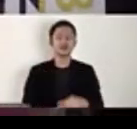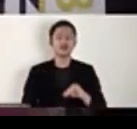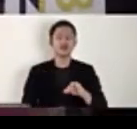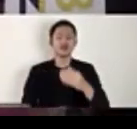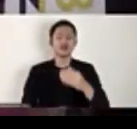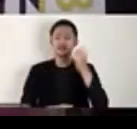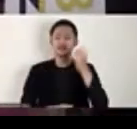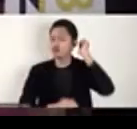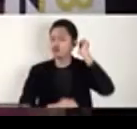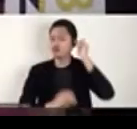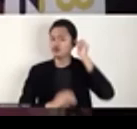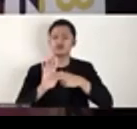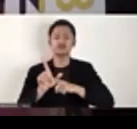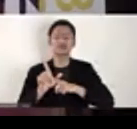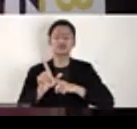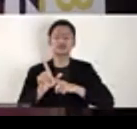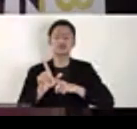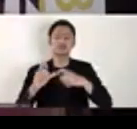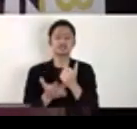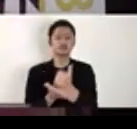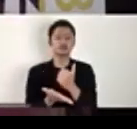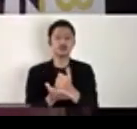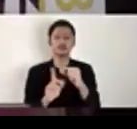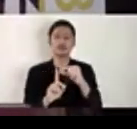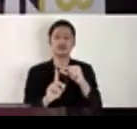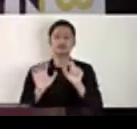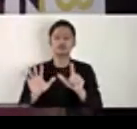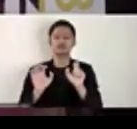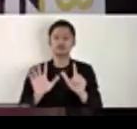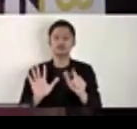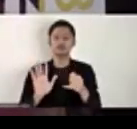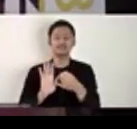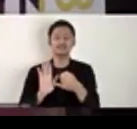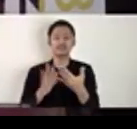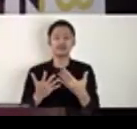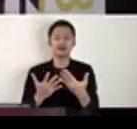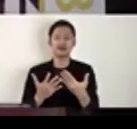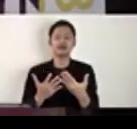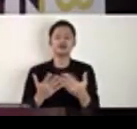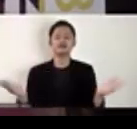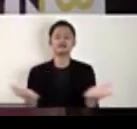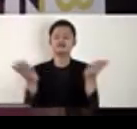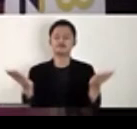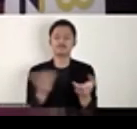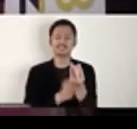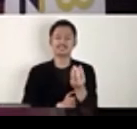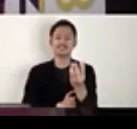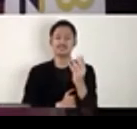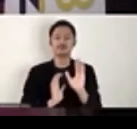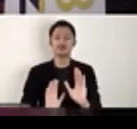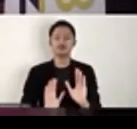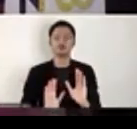Imas ya untuk p77 keasemen dalam cp77 ini hanya di singgung sedikit share tentang pemberdayaan jadi hanya ada